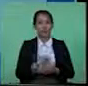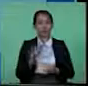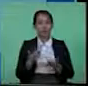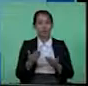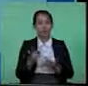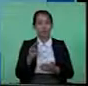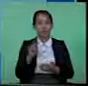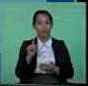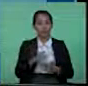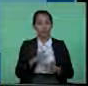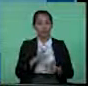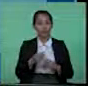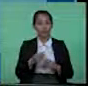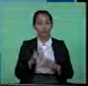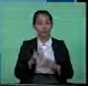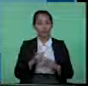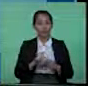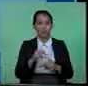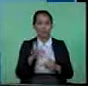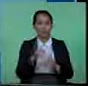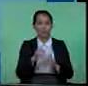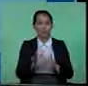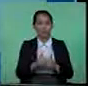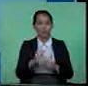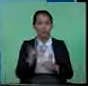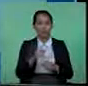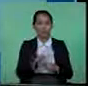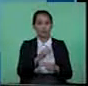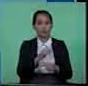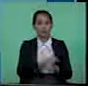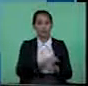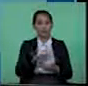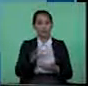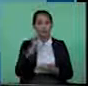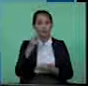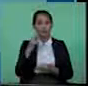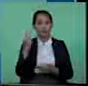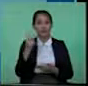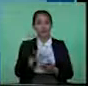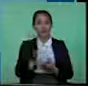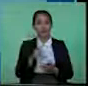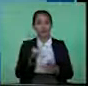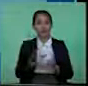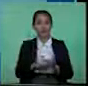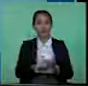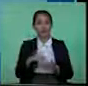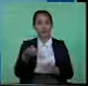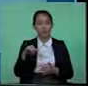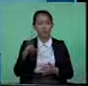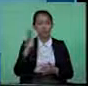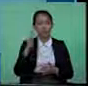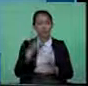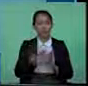Agar muz tayyorlash uchun har 5 metr kvadratga 7 chelak suv sarflansa,